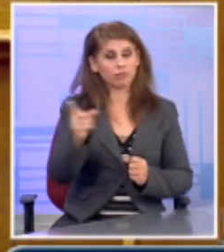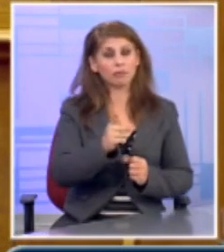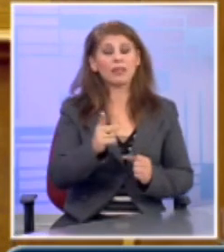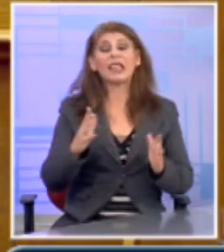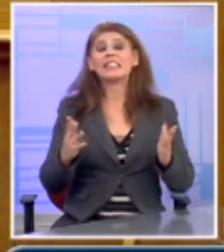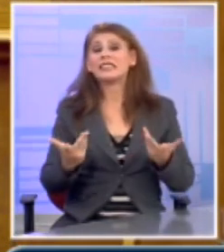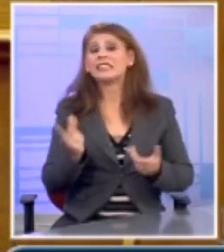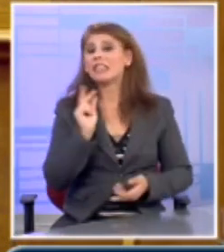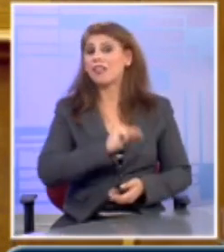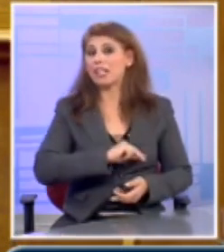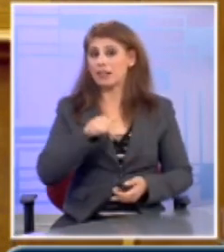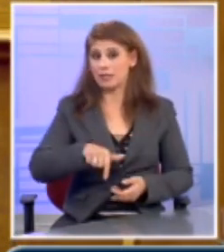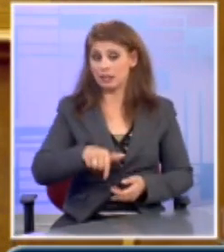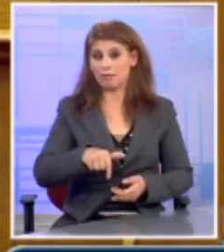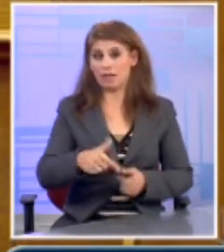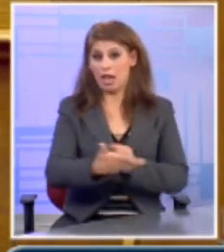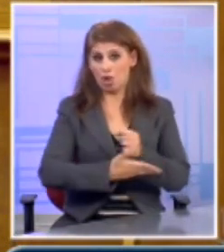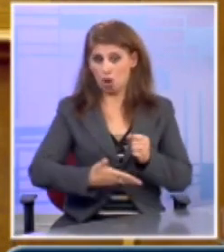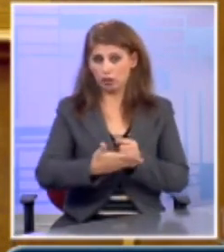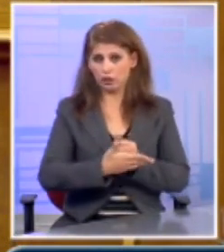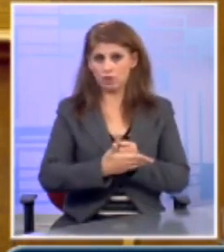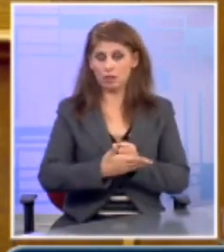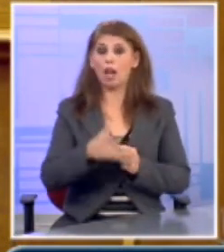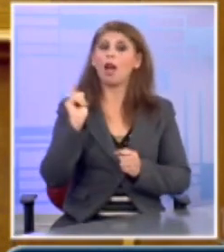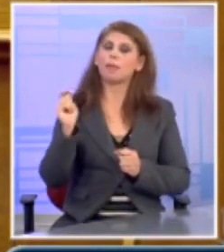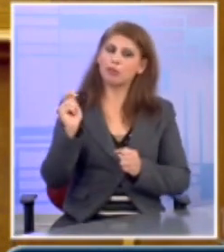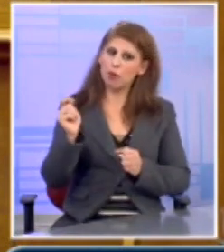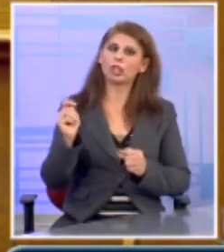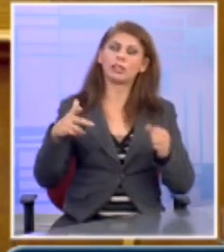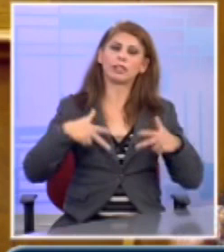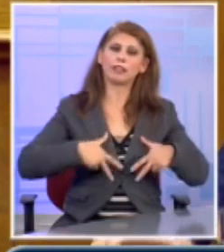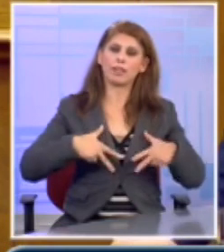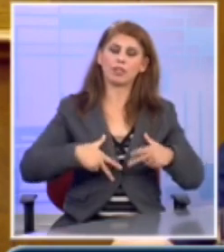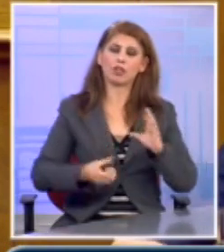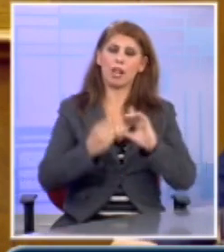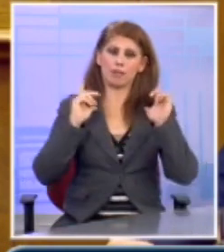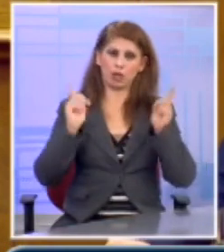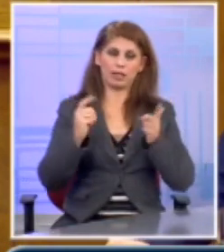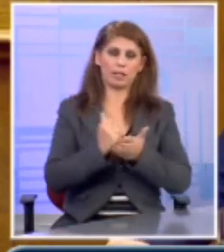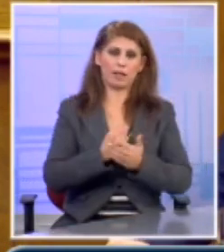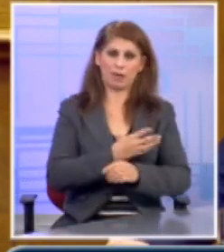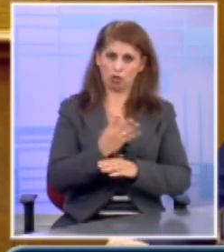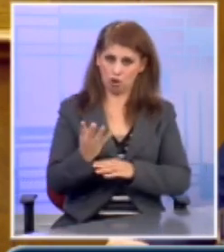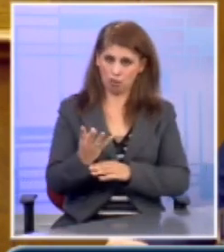θα κέρδιζε σήμερα ο αγρότης από την πολιτική των κυβερνήσεων Νέας Δημοκρατίας και ΠΑΣΟΚ,